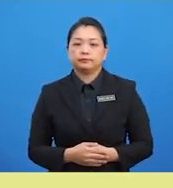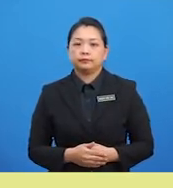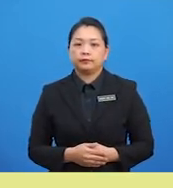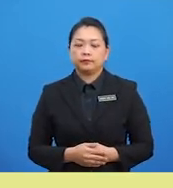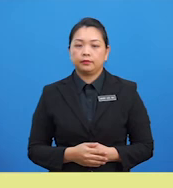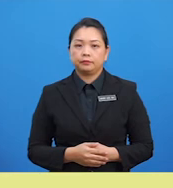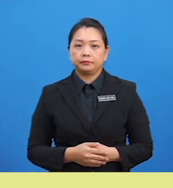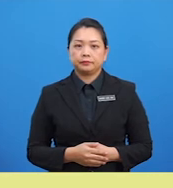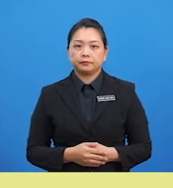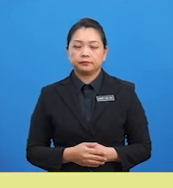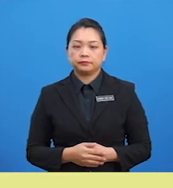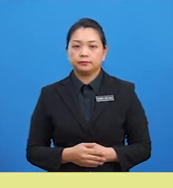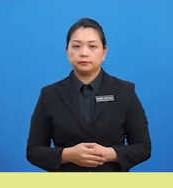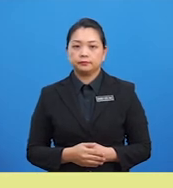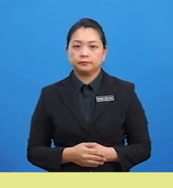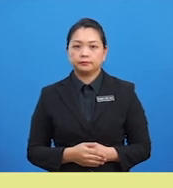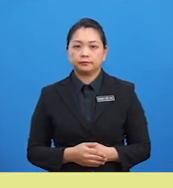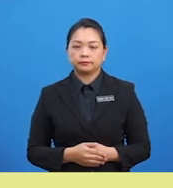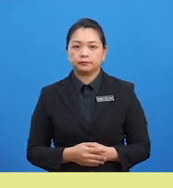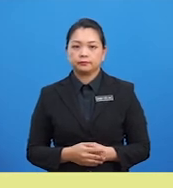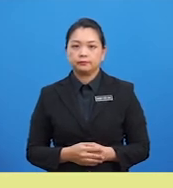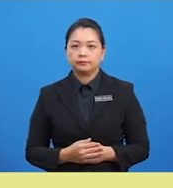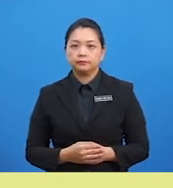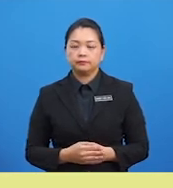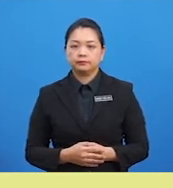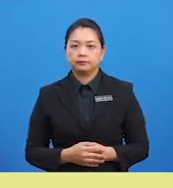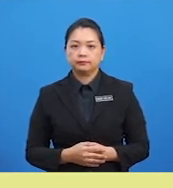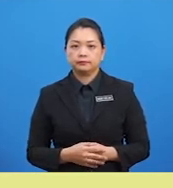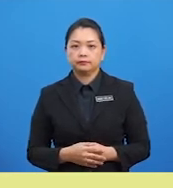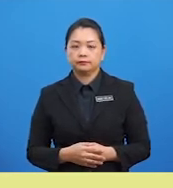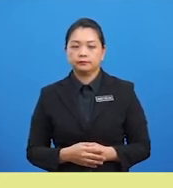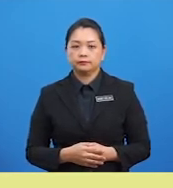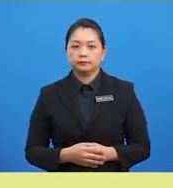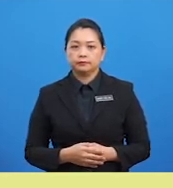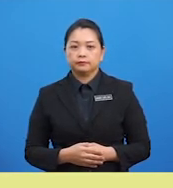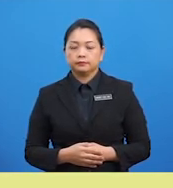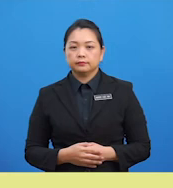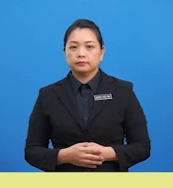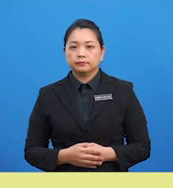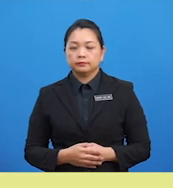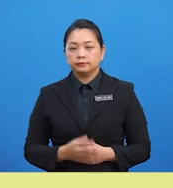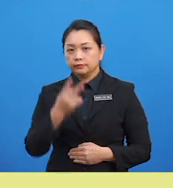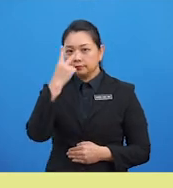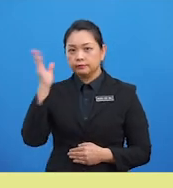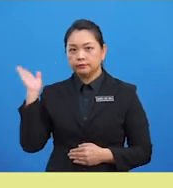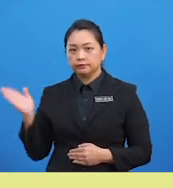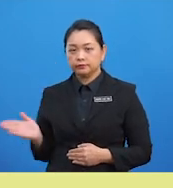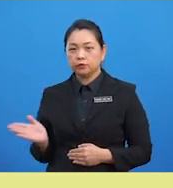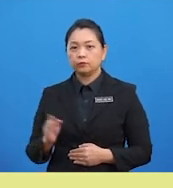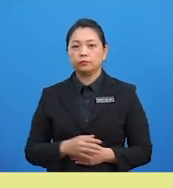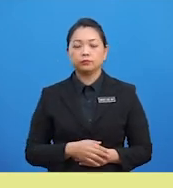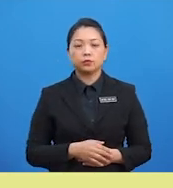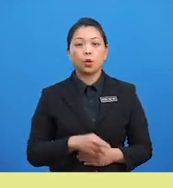Seterusnya, perintah asas bagi tujuan mengubah suai yang keempat,